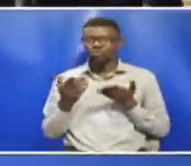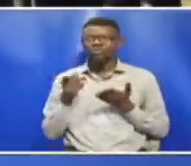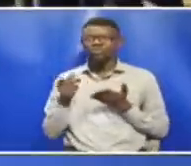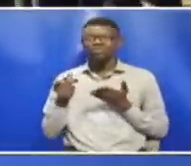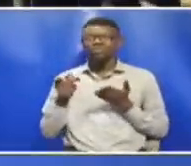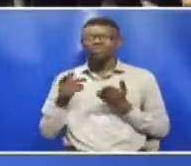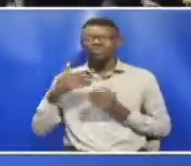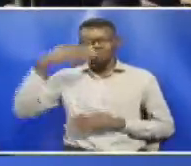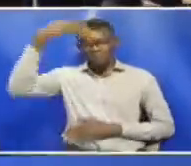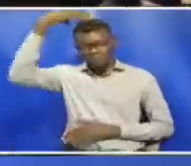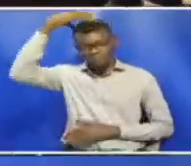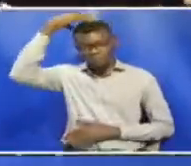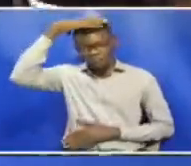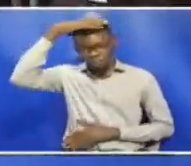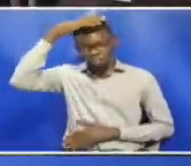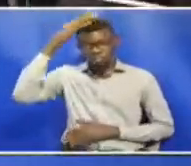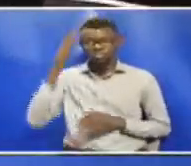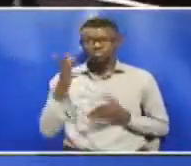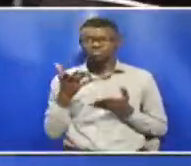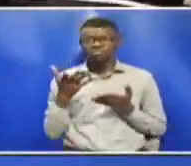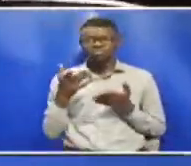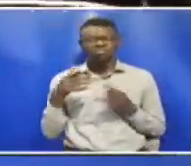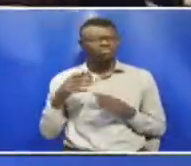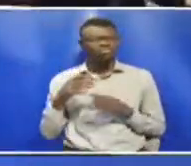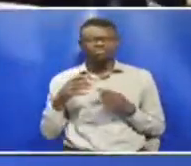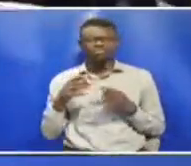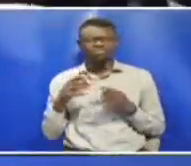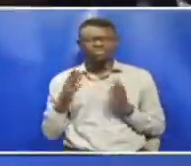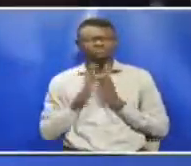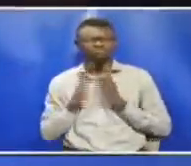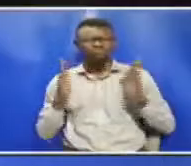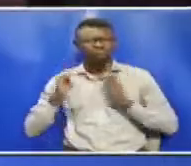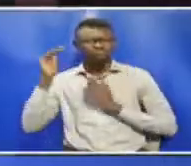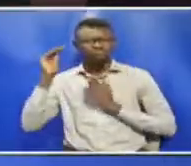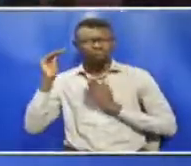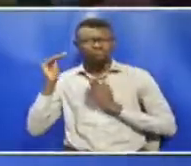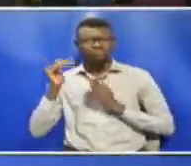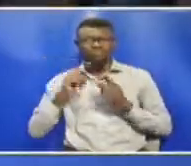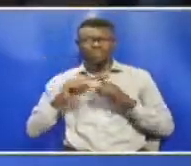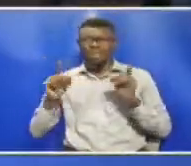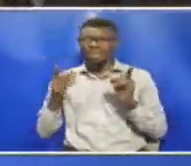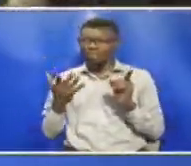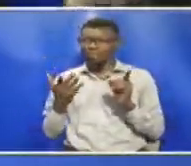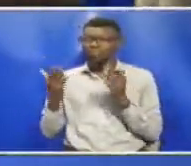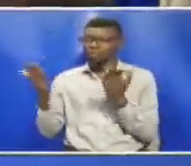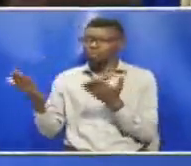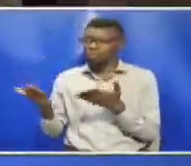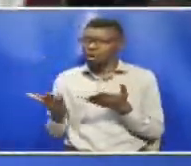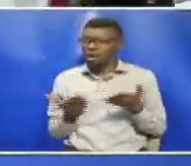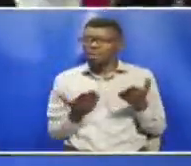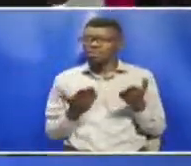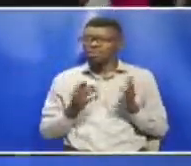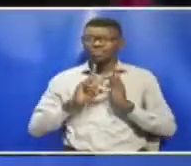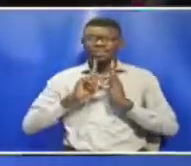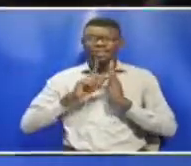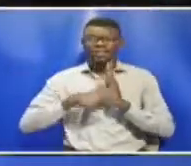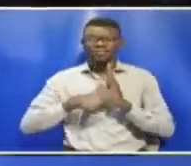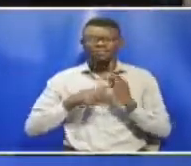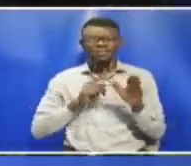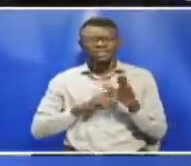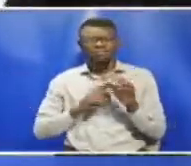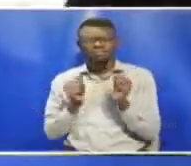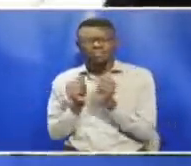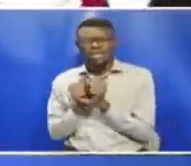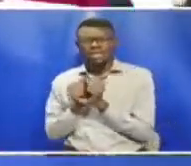Nairobi. Na kama wasemavyo Waswahili, mgeni njoo mwenyeji apone. Dakika chache baada ya saa 4